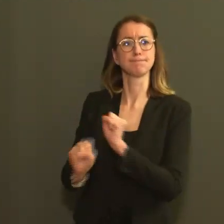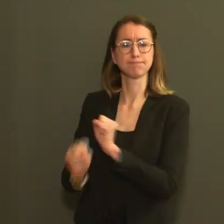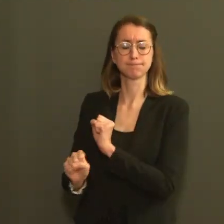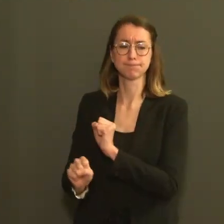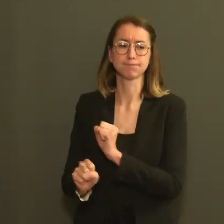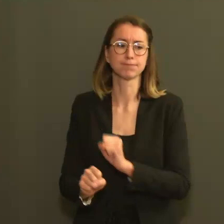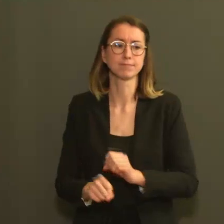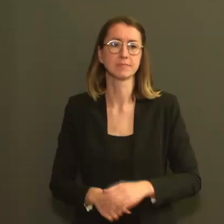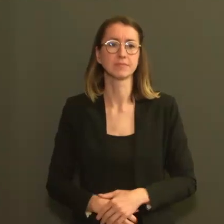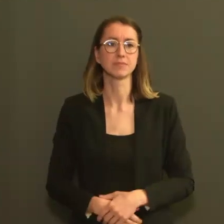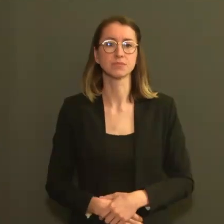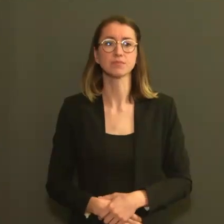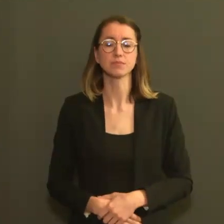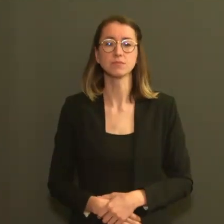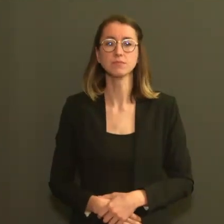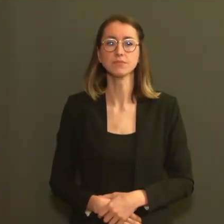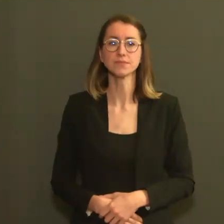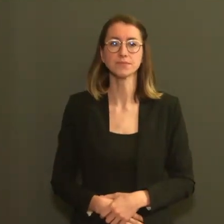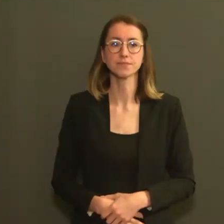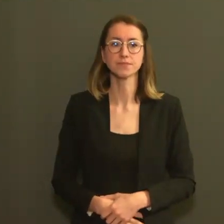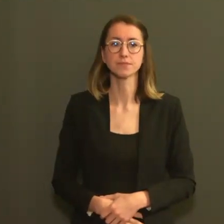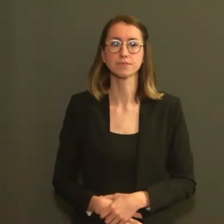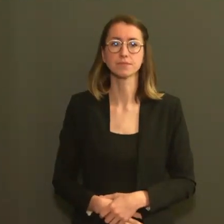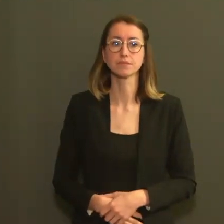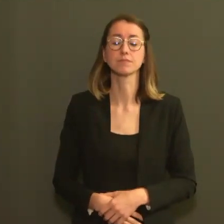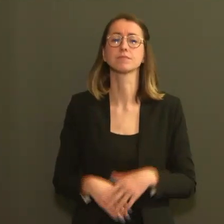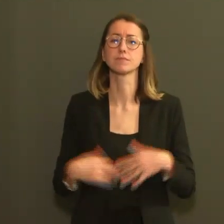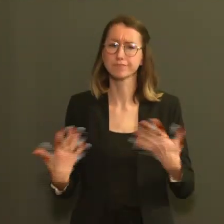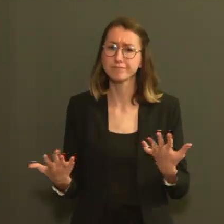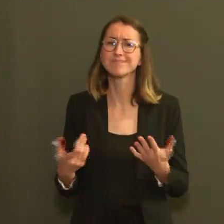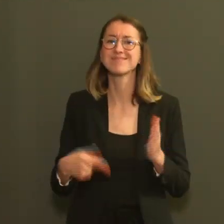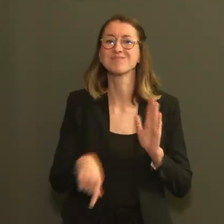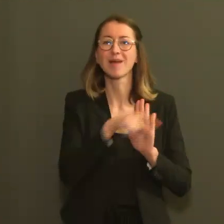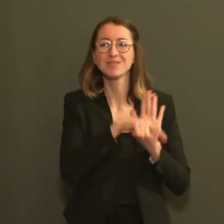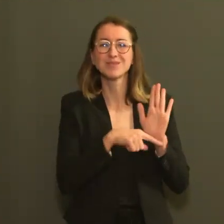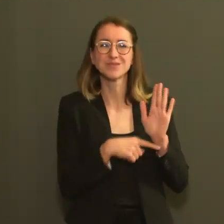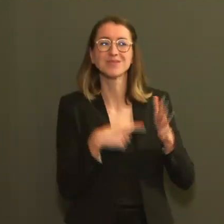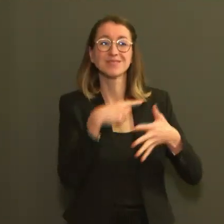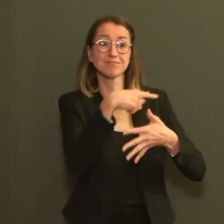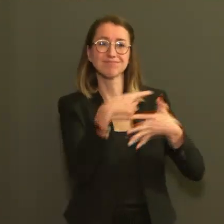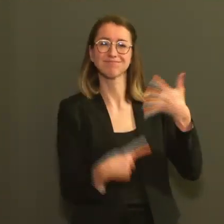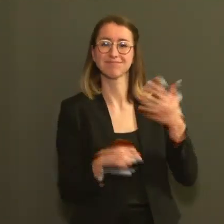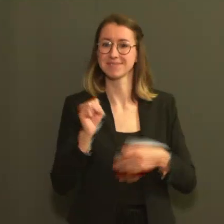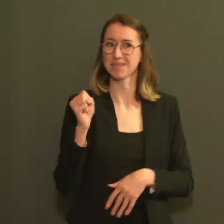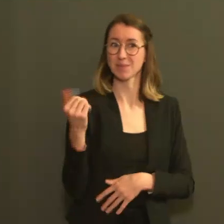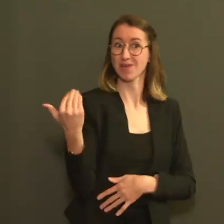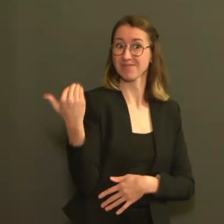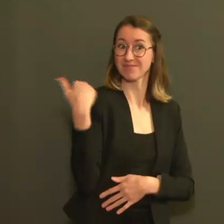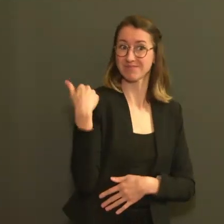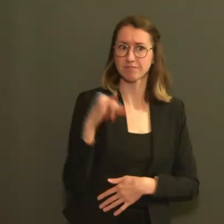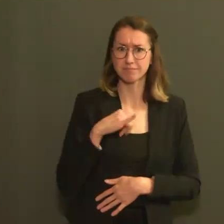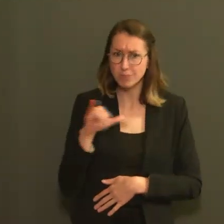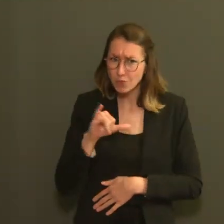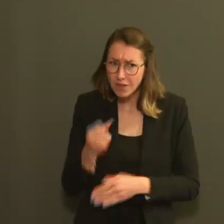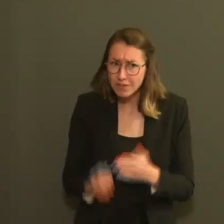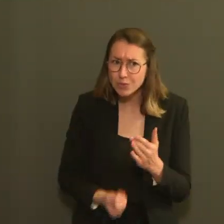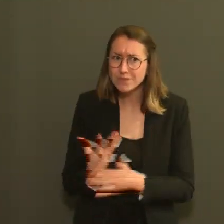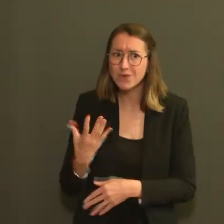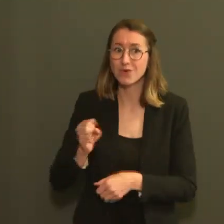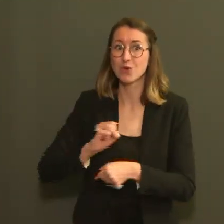Une des barrières dont nous disposons dans notre arsenal depuis fin septembre, c'est l'application Coronalert. Elle peut